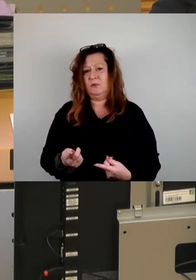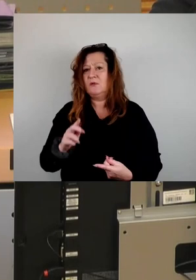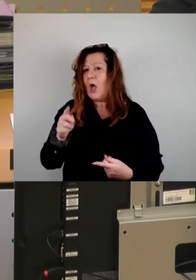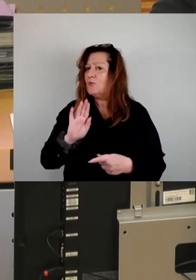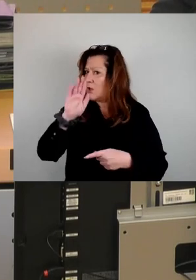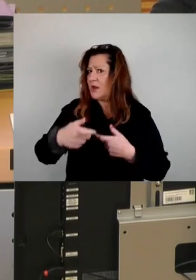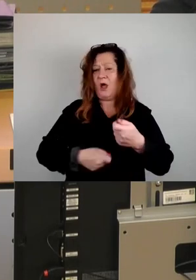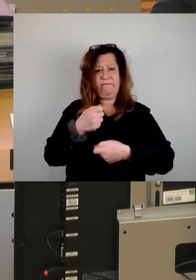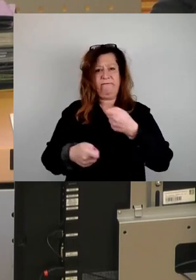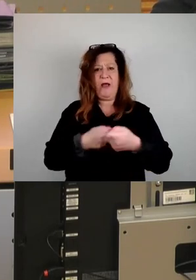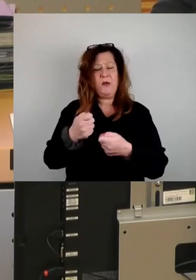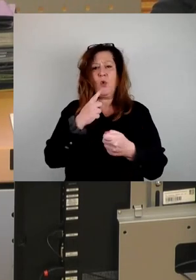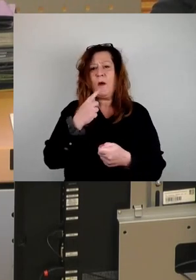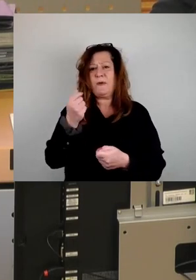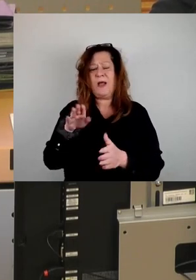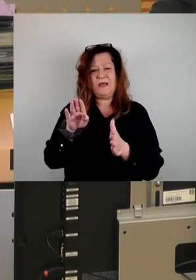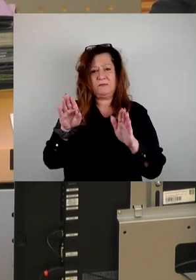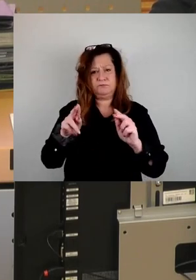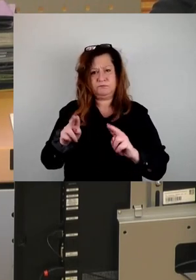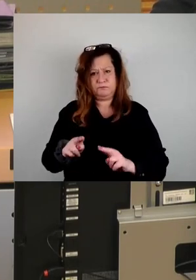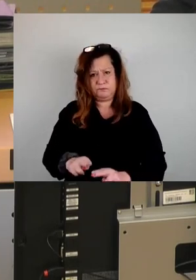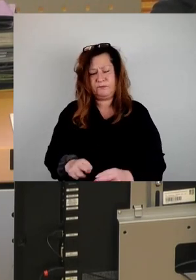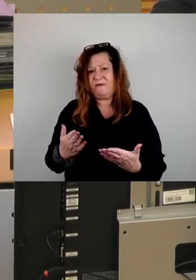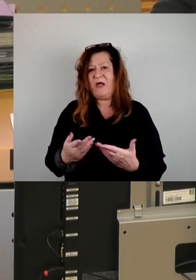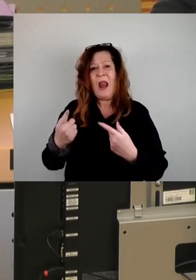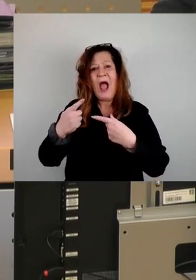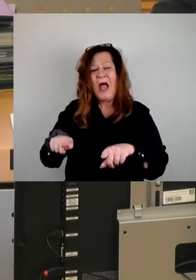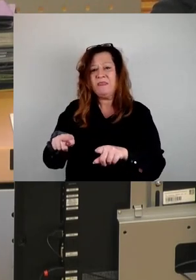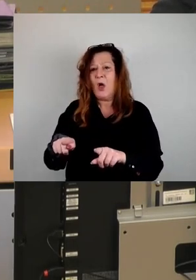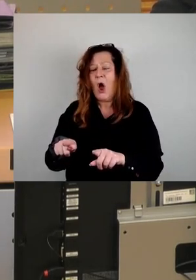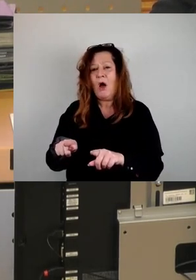sollten, weil es gibt niemanden anders, der damit irgendwas anfangen kann als Eigentümer. Vielen Dank.